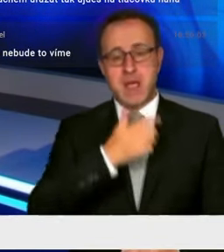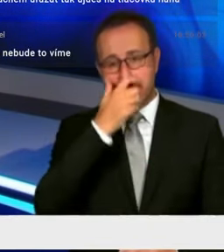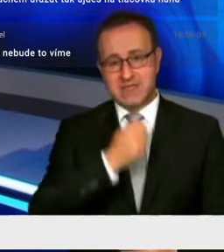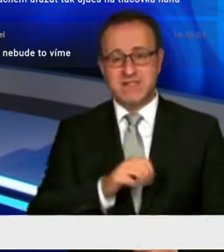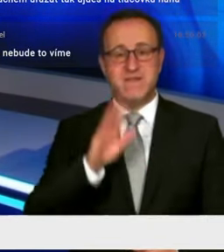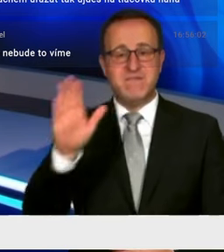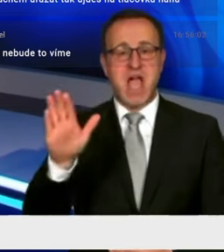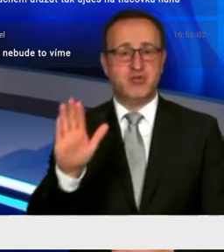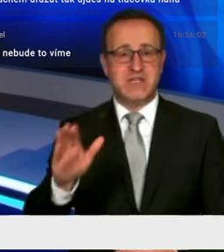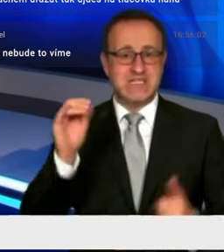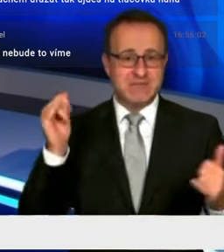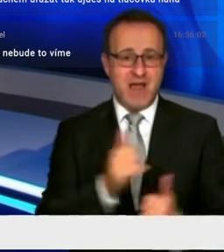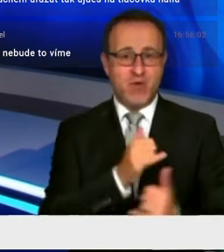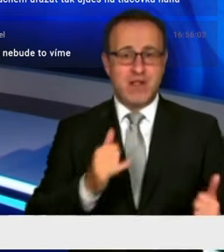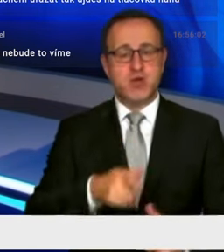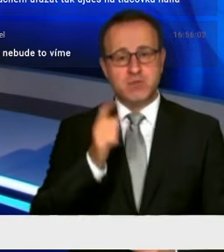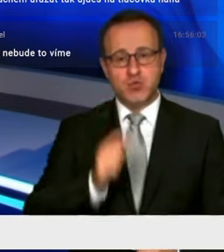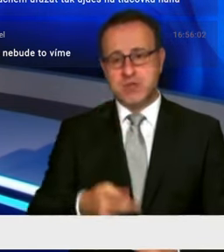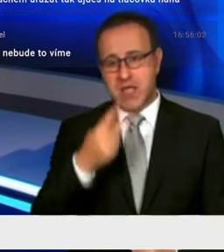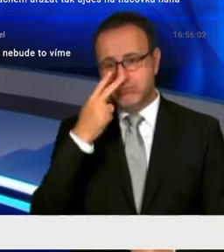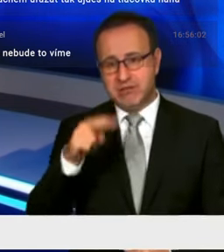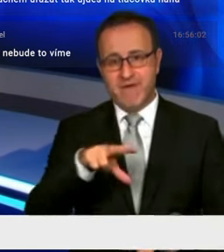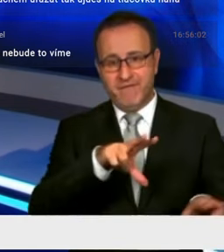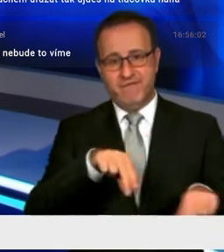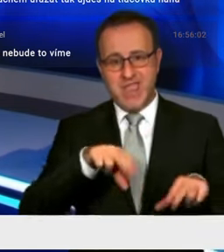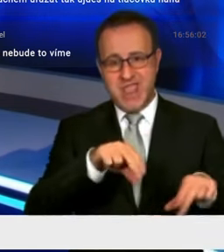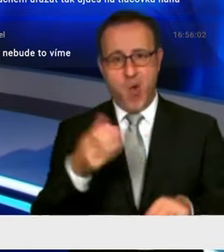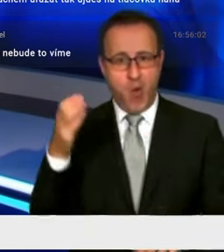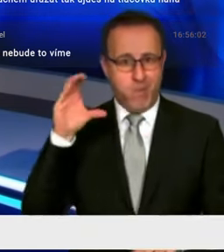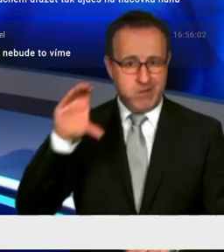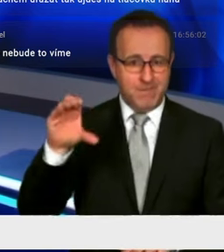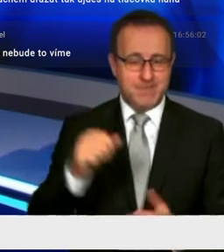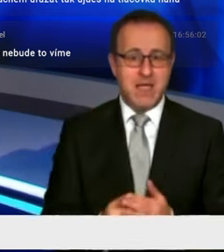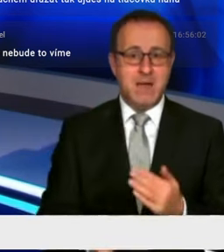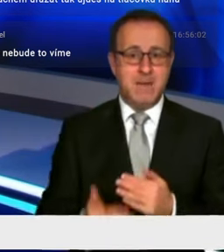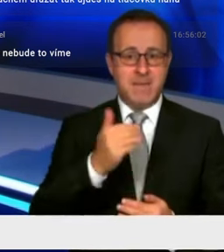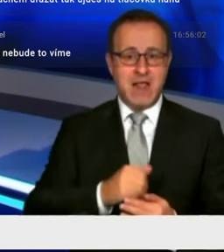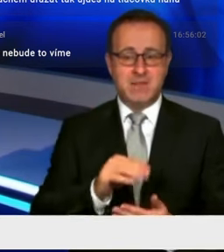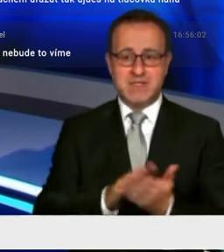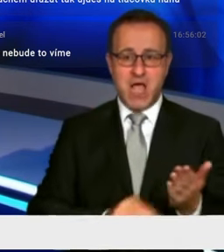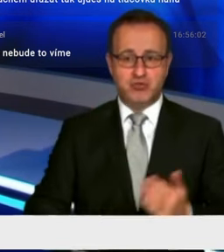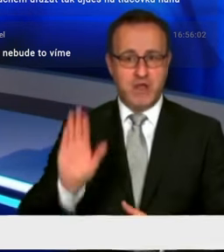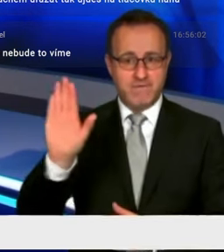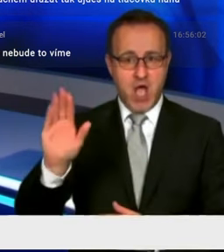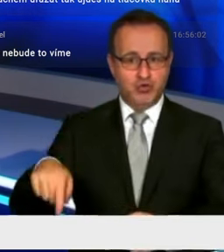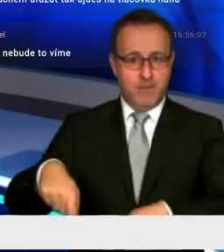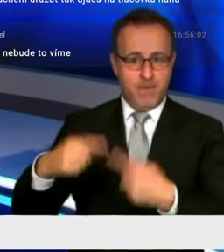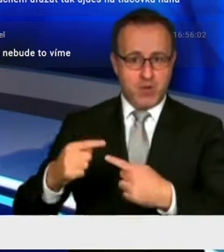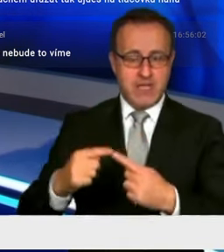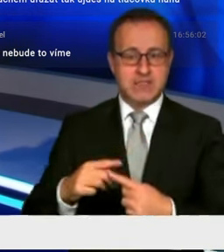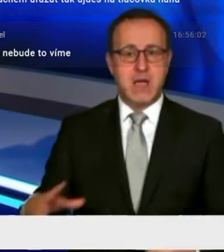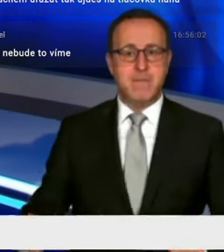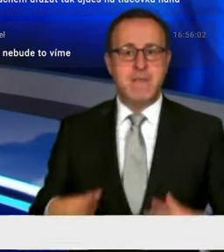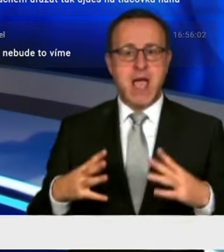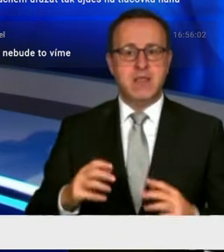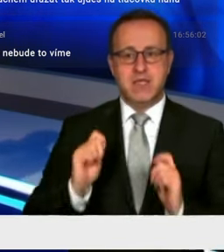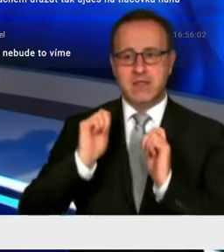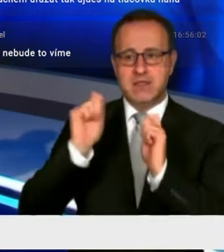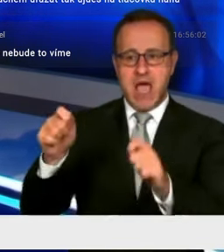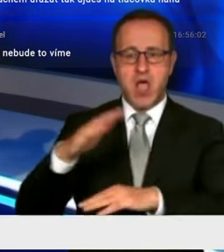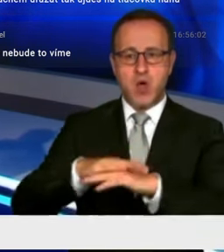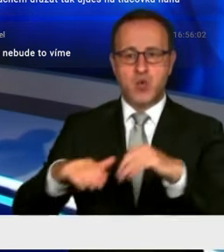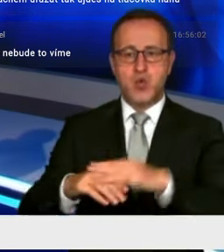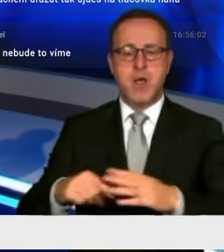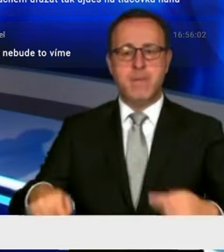som ho musel zhliadnuť video kde predtým ako začne váš protest Tak pani podáva do rúk protestujúcim